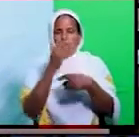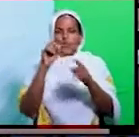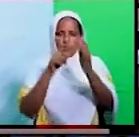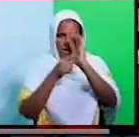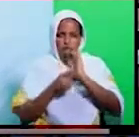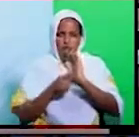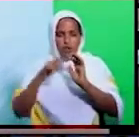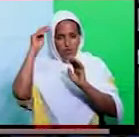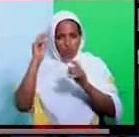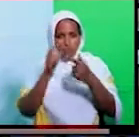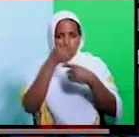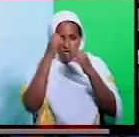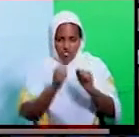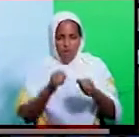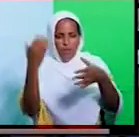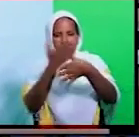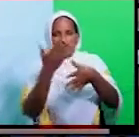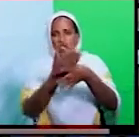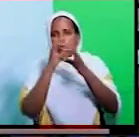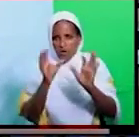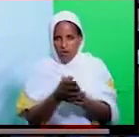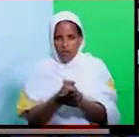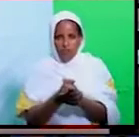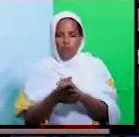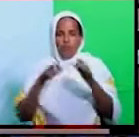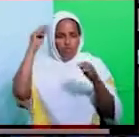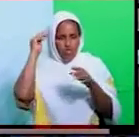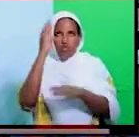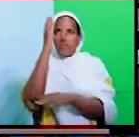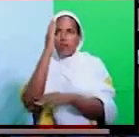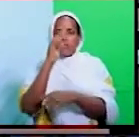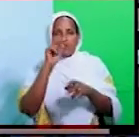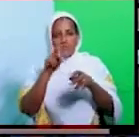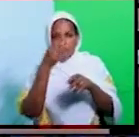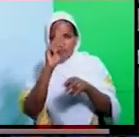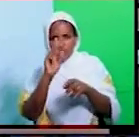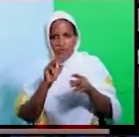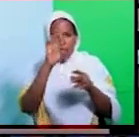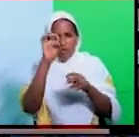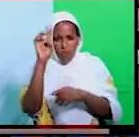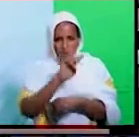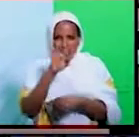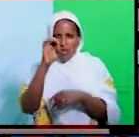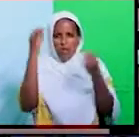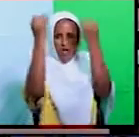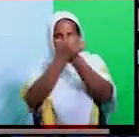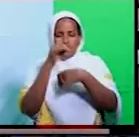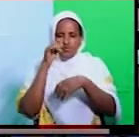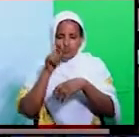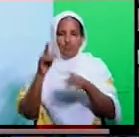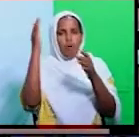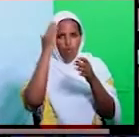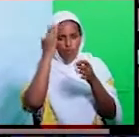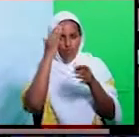ቅዱስ የተጻፉት ቃላትና ሐረጎች ከእግዚአብሔር ጋር ስለተፈጸሙ ግንኙነቶች የሚገልጹ ናቸው። ስለዚህ በመጽሐፍ ቅዱስ ላይ